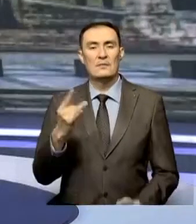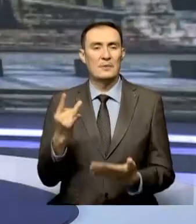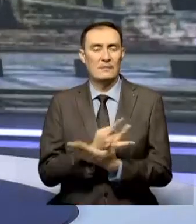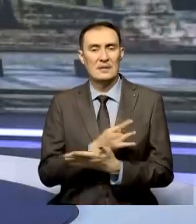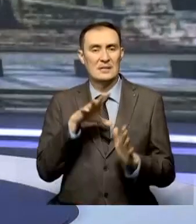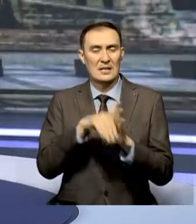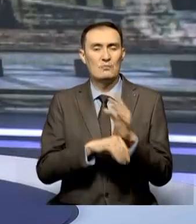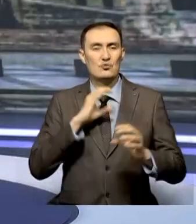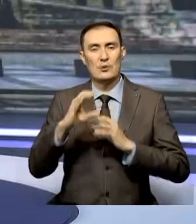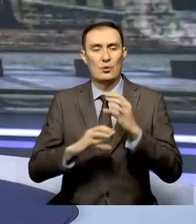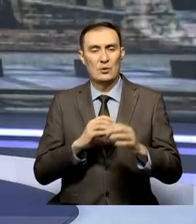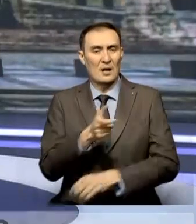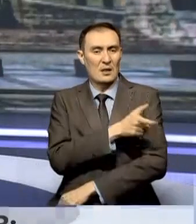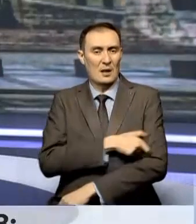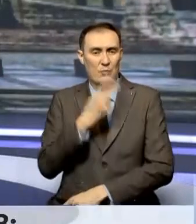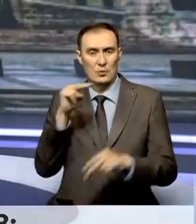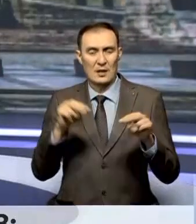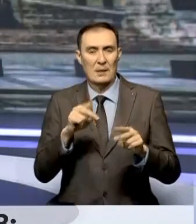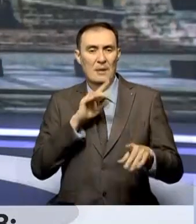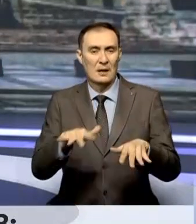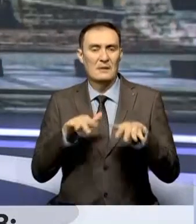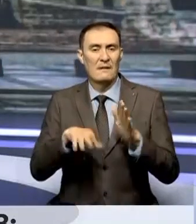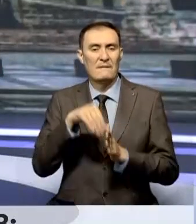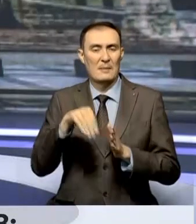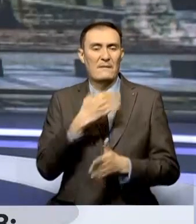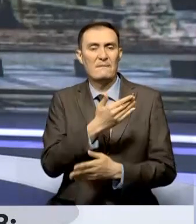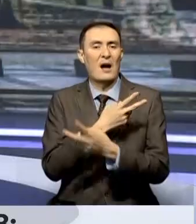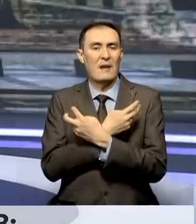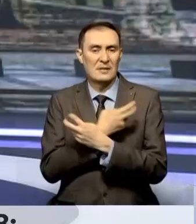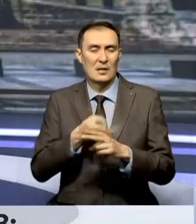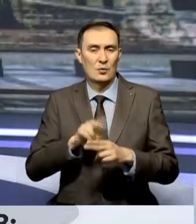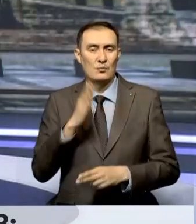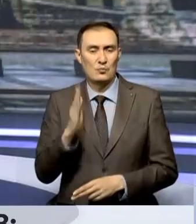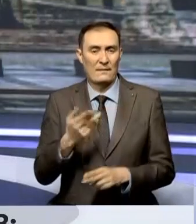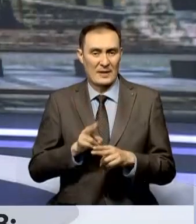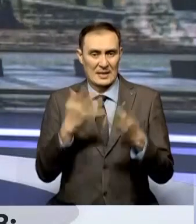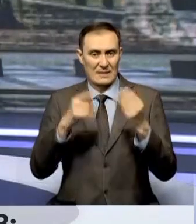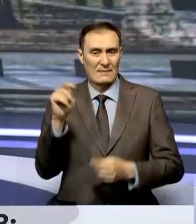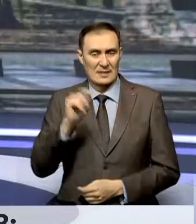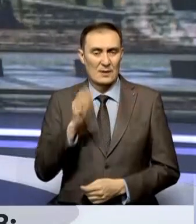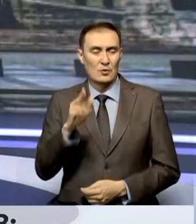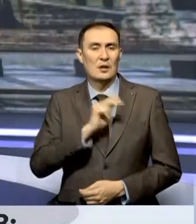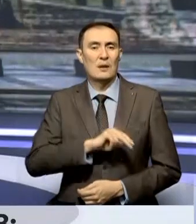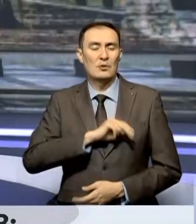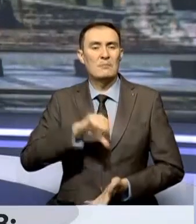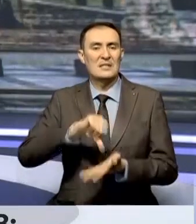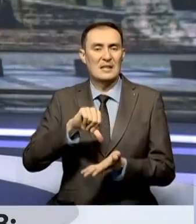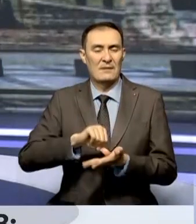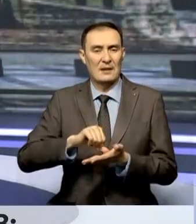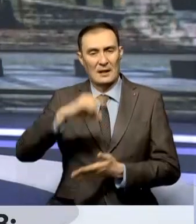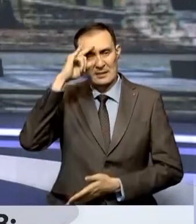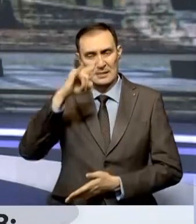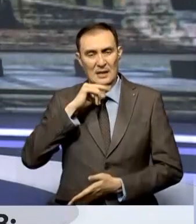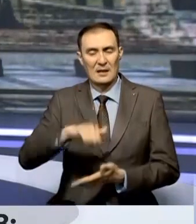Впервые среди международных наблюдателей на парламентских выборах в Австрии, которые пройдут в это воскресенье, будет работать представитель